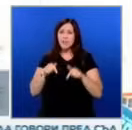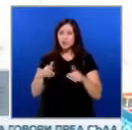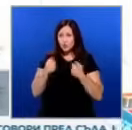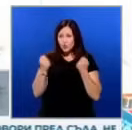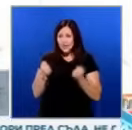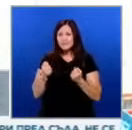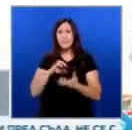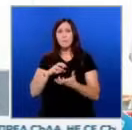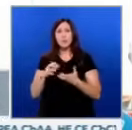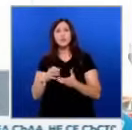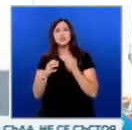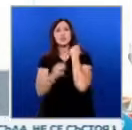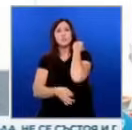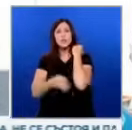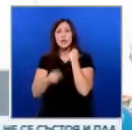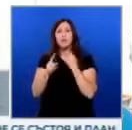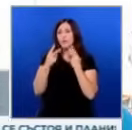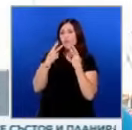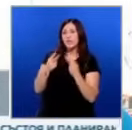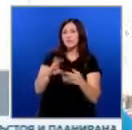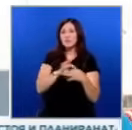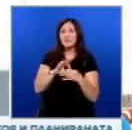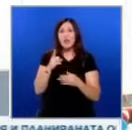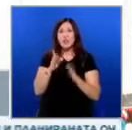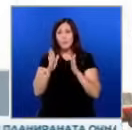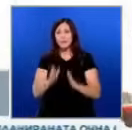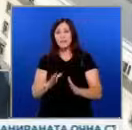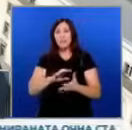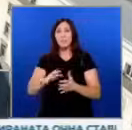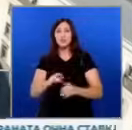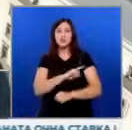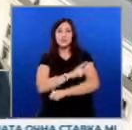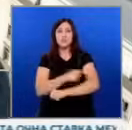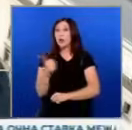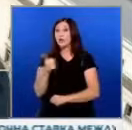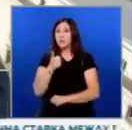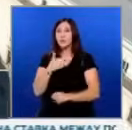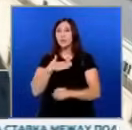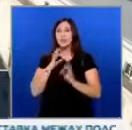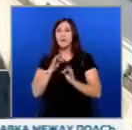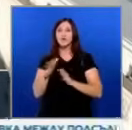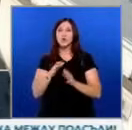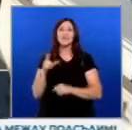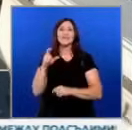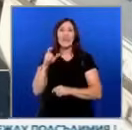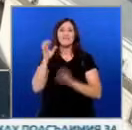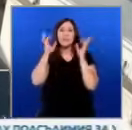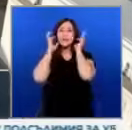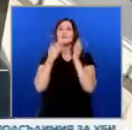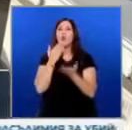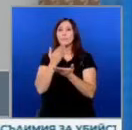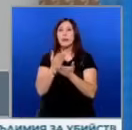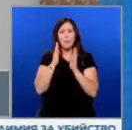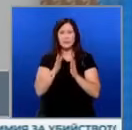и политическата му биография, която е видимо свързана с една определена политическа сила. Лидерът на ИТН Слави Трифонов определи